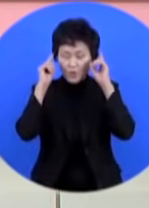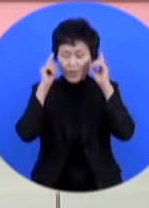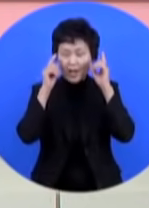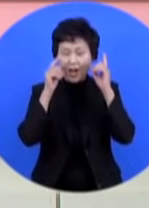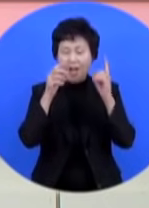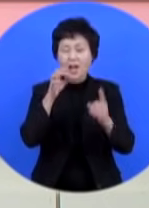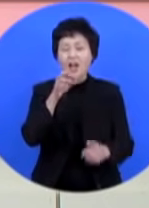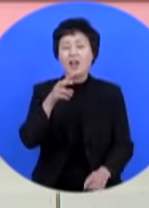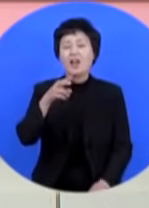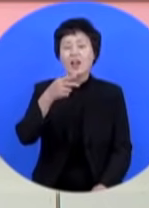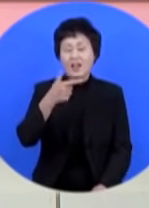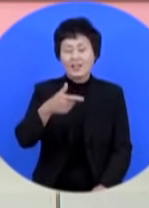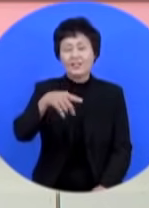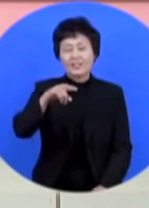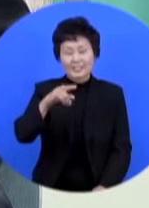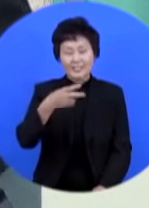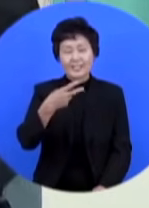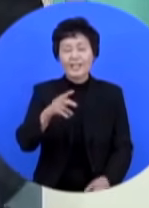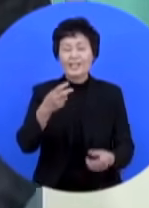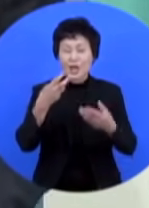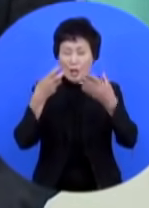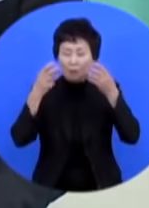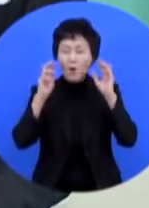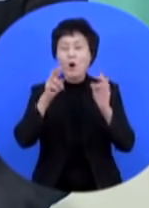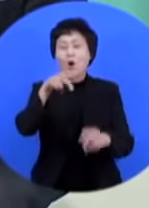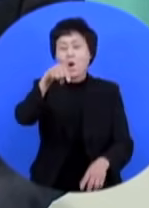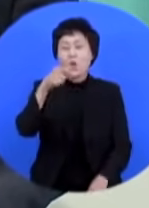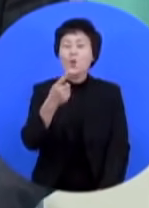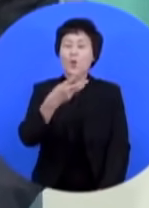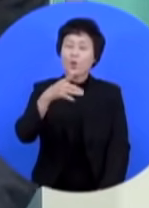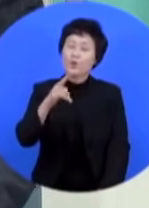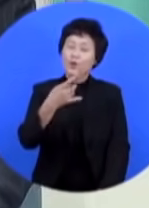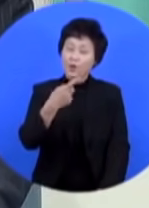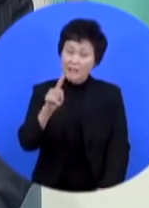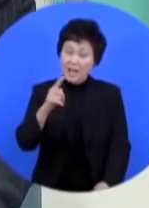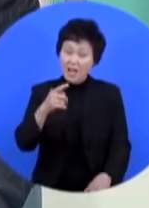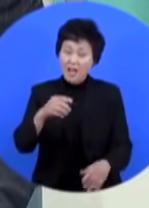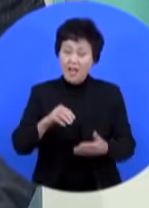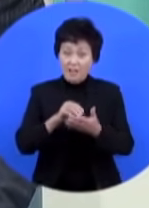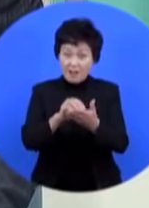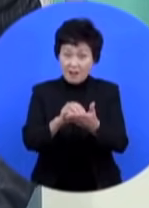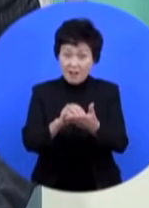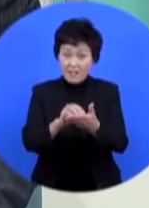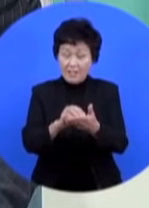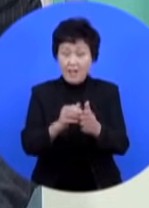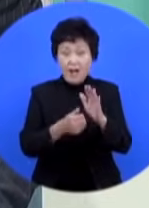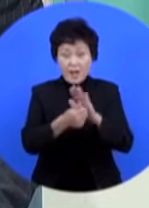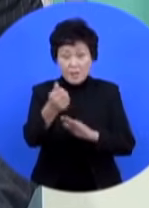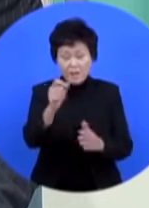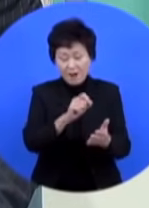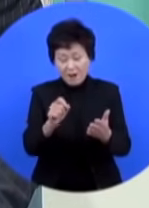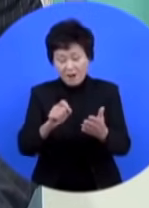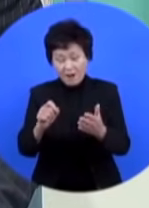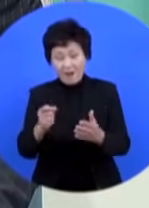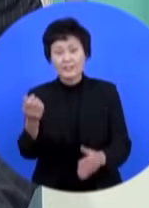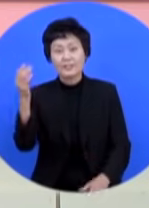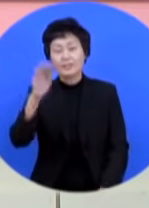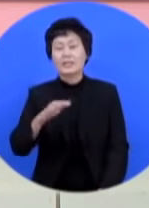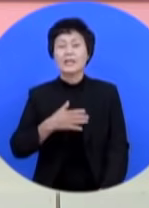가지밖에 없었습니다. 아, 그래요. 그래서 저는 그러니까 그 제가 제 대학을 원치 않았기 때문에 손을 들지를 않았더니 담임